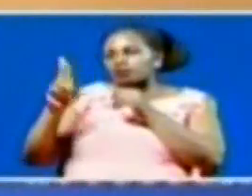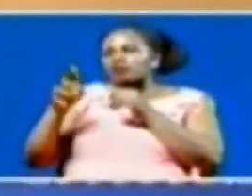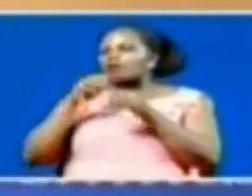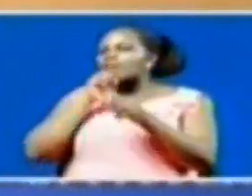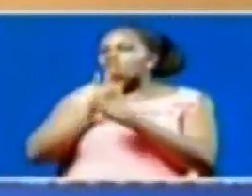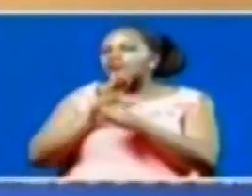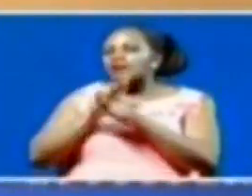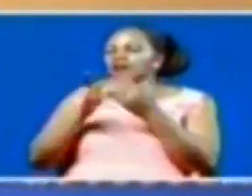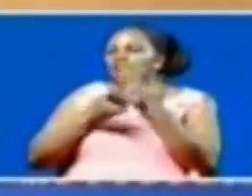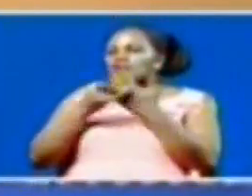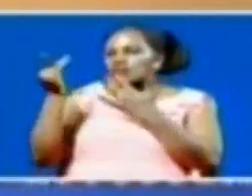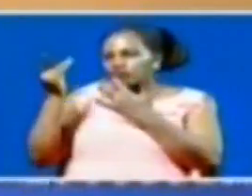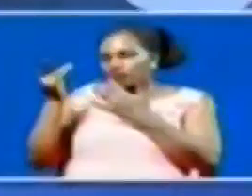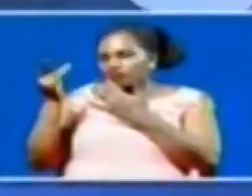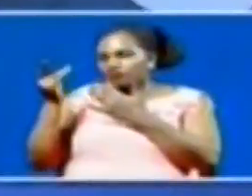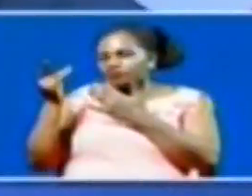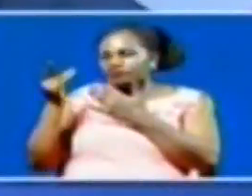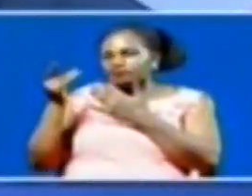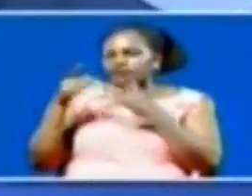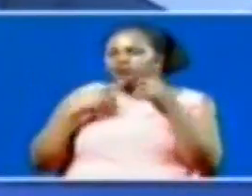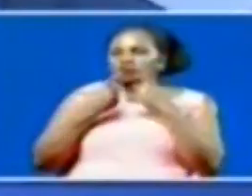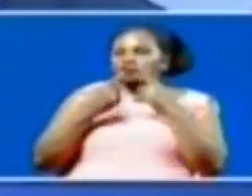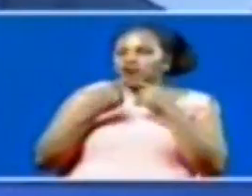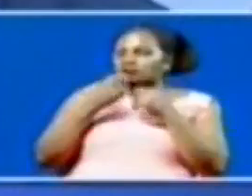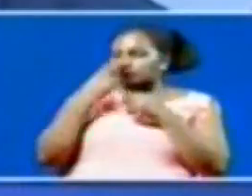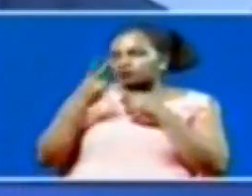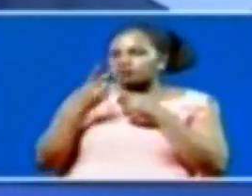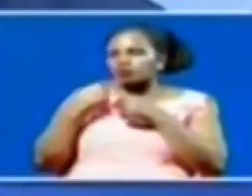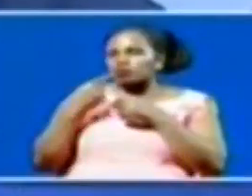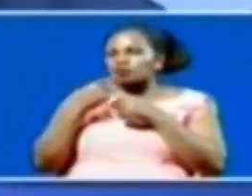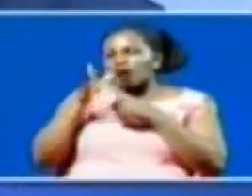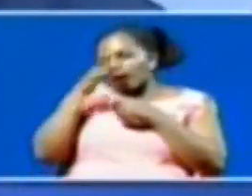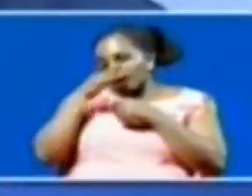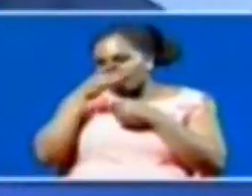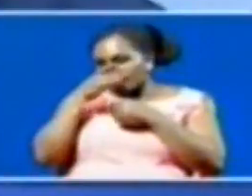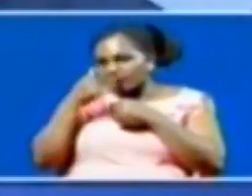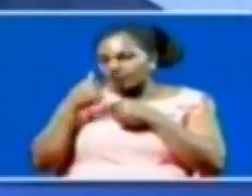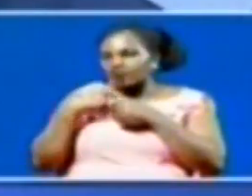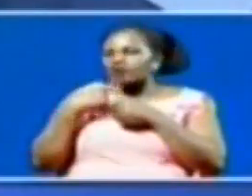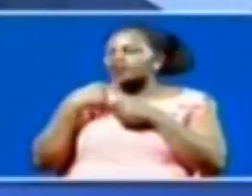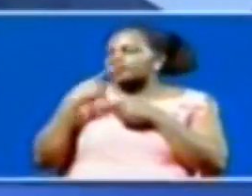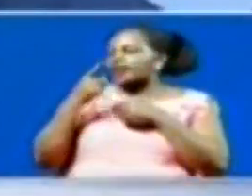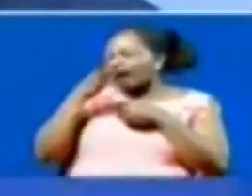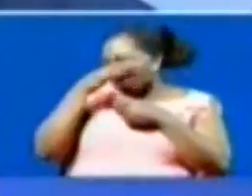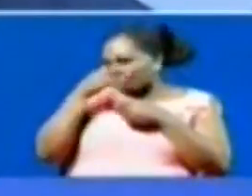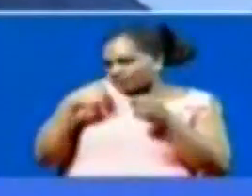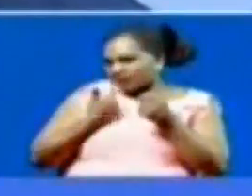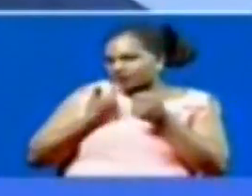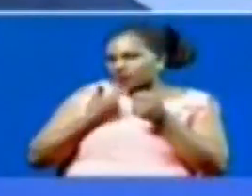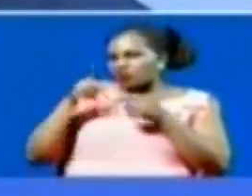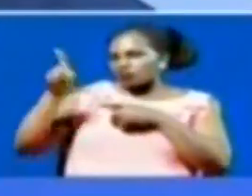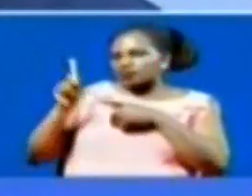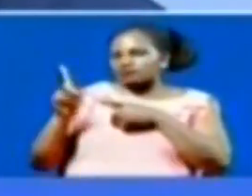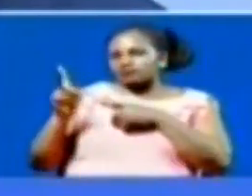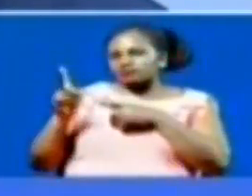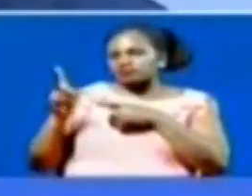kibali cha kumtaliki mkewe. Let's talk and see who is telling lies. Am I telling lies or you are telling